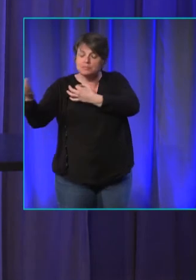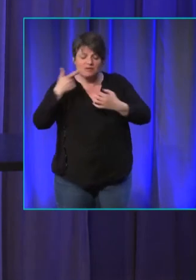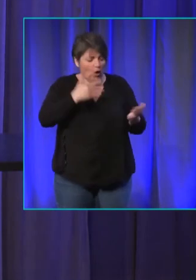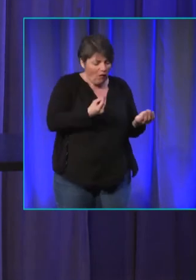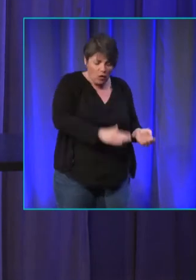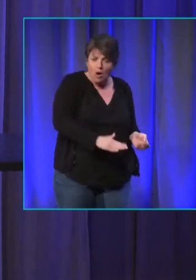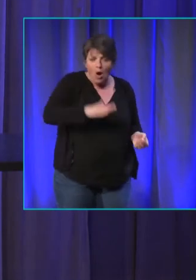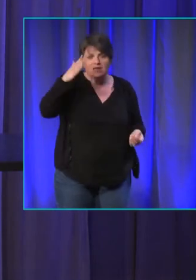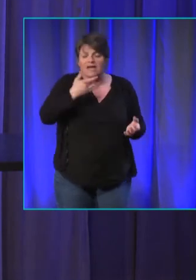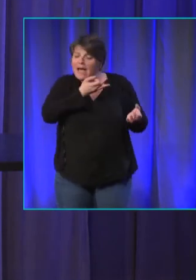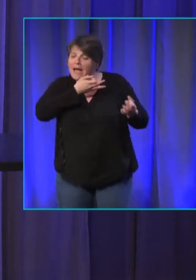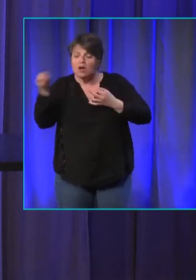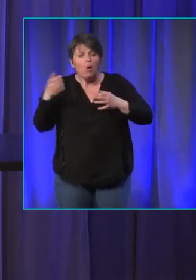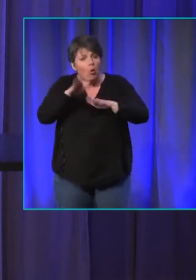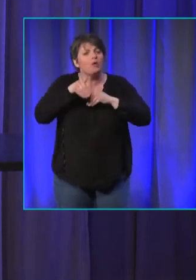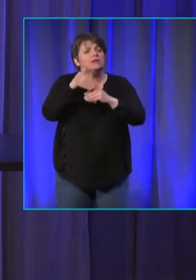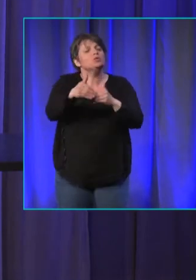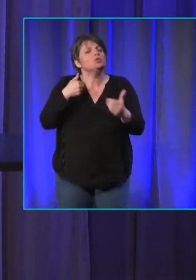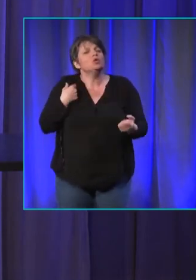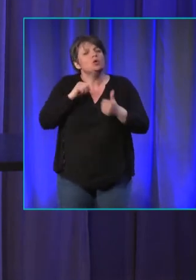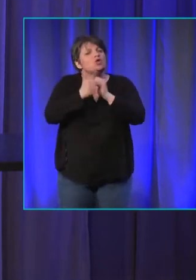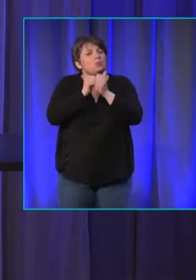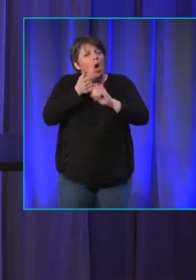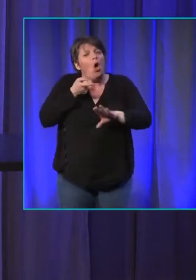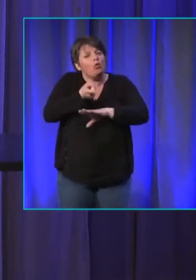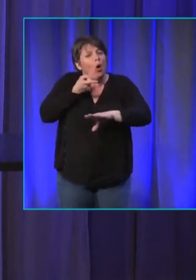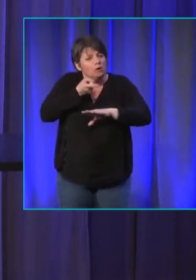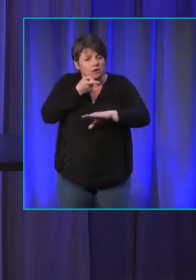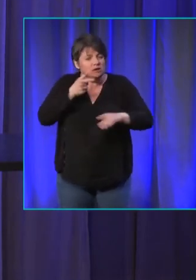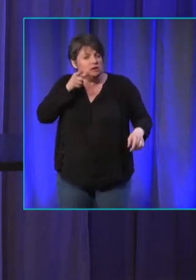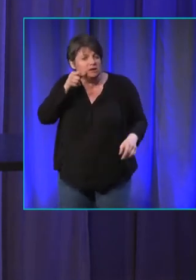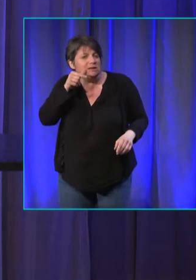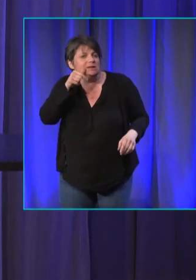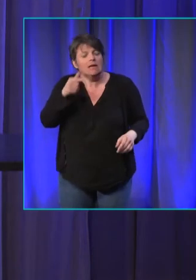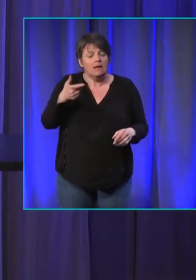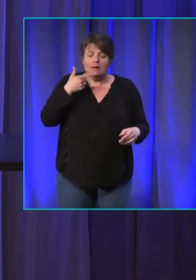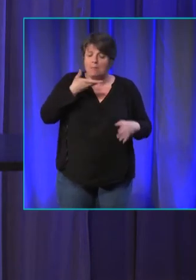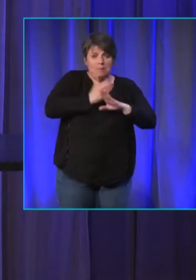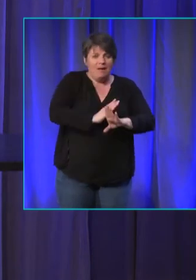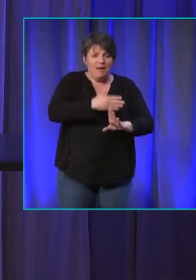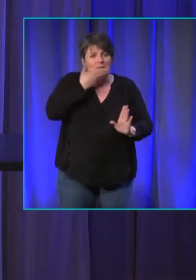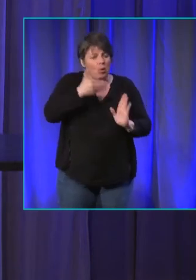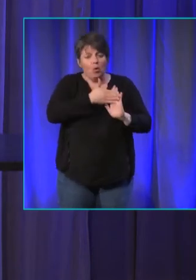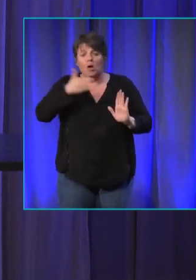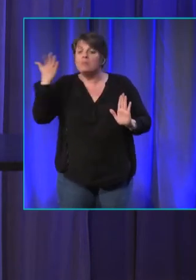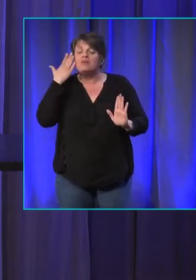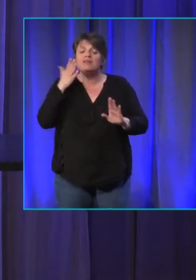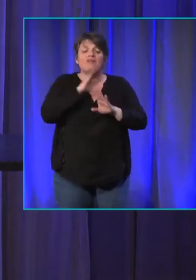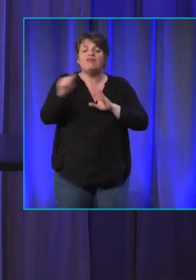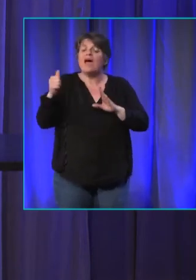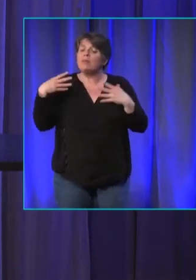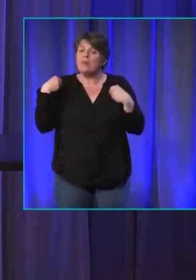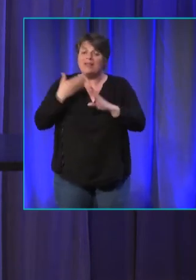développement de l'enfant. Ça me paraît nécessaire. Tout ce qui n'est pas acquis en amont de la